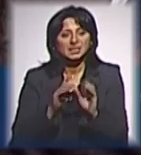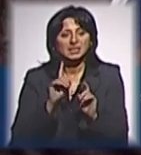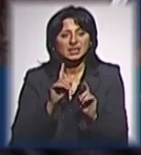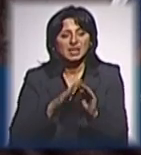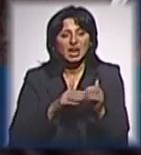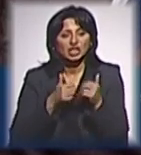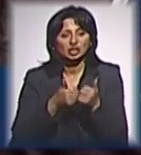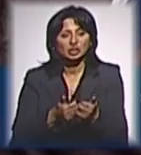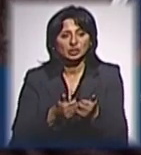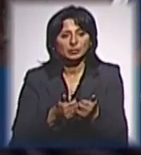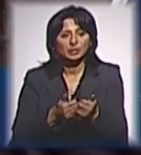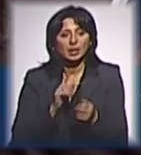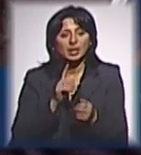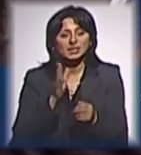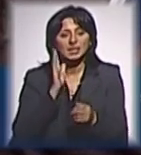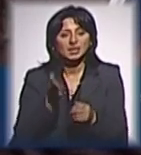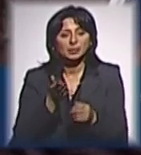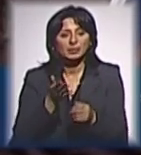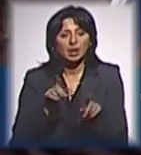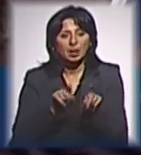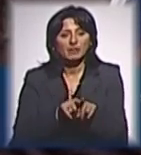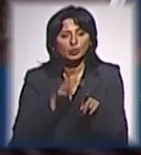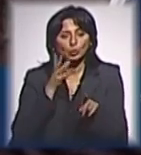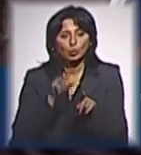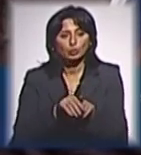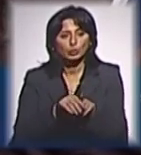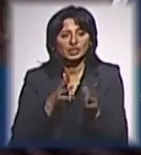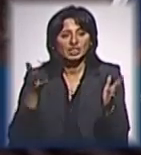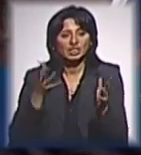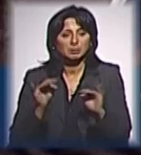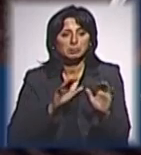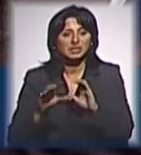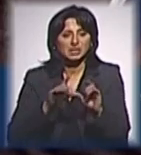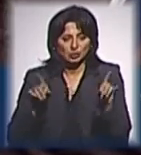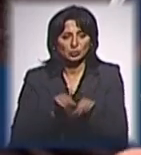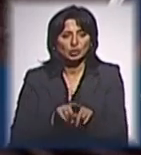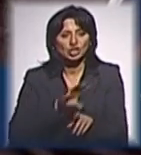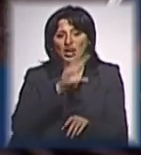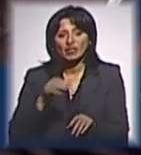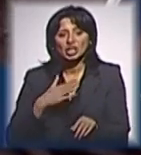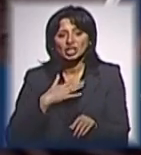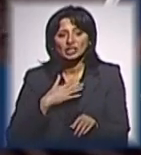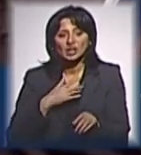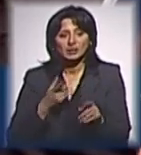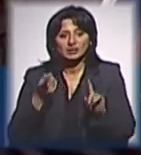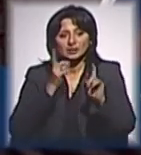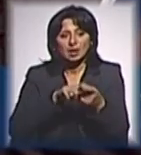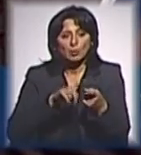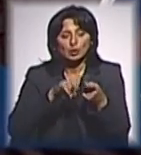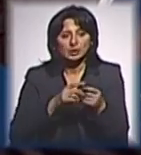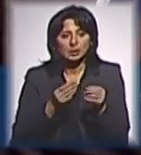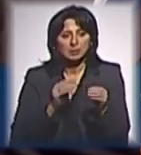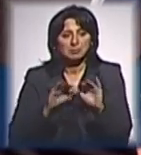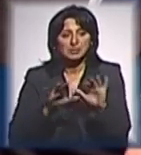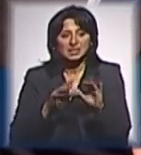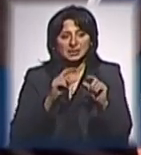იქნება ხელშემწყობი, ეს იქნება ამავდროულად დიდი ბიზნესისთვისაც, იმიტომ რომ ყველანი ჩვენ ვართ ჩამოკიდებული მაინც მცირე ბიზნესზე